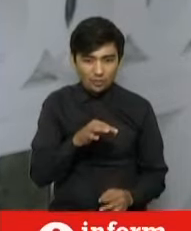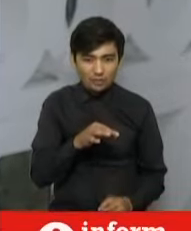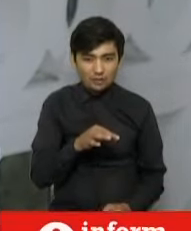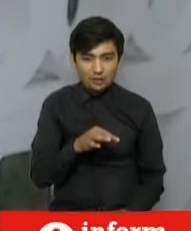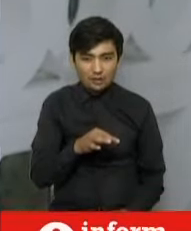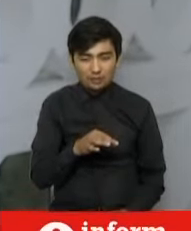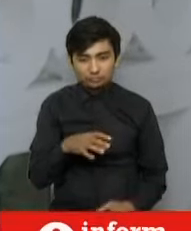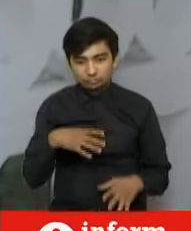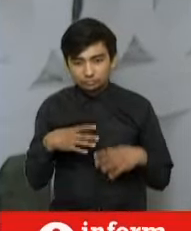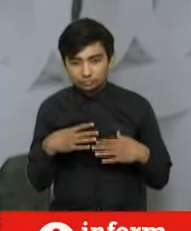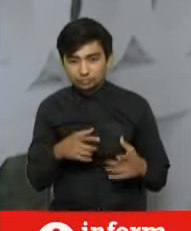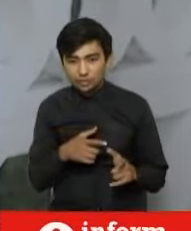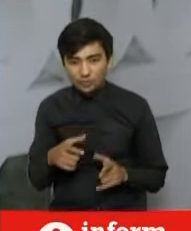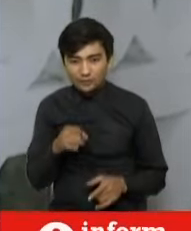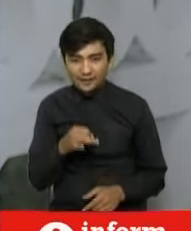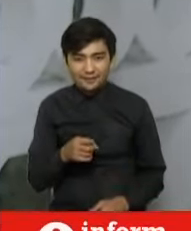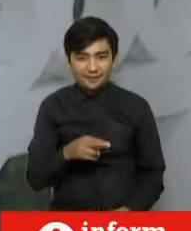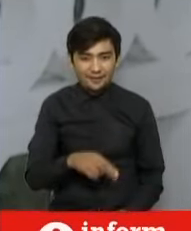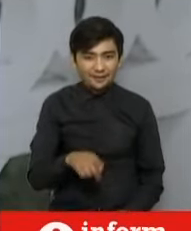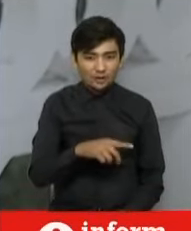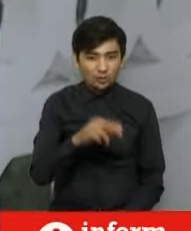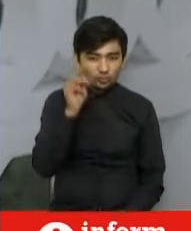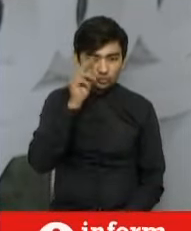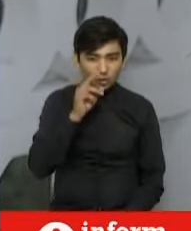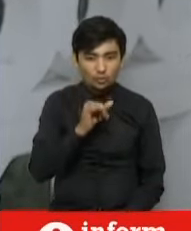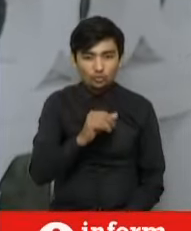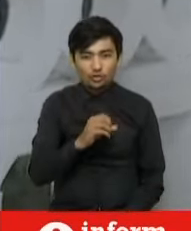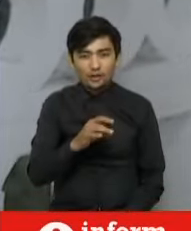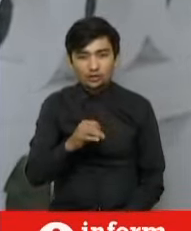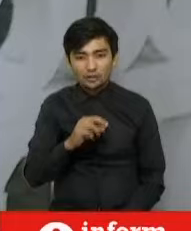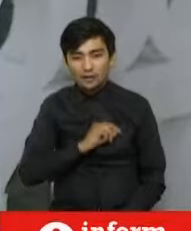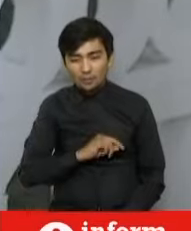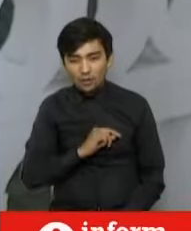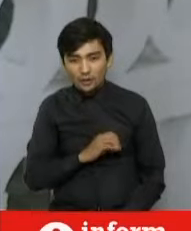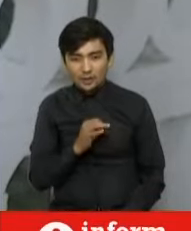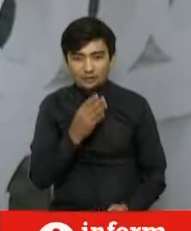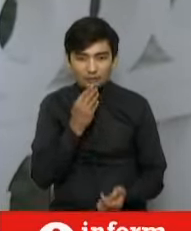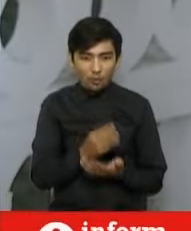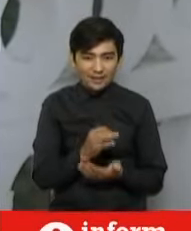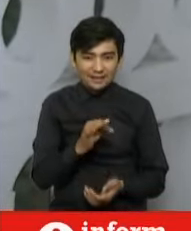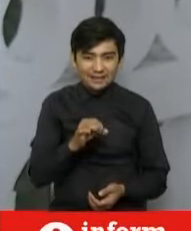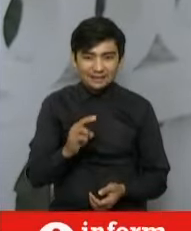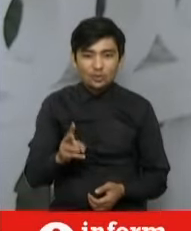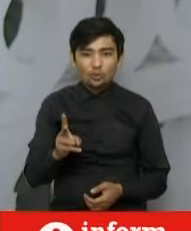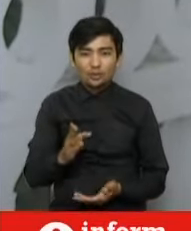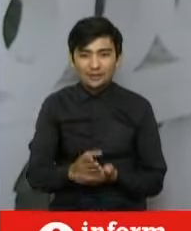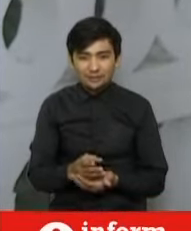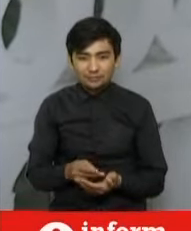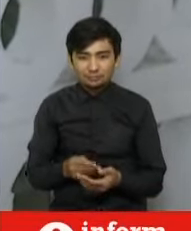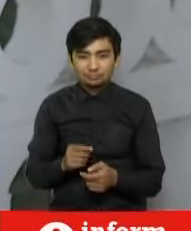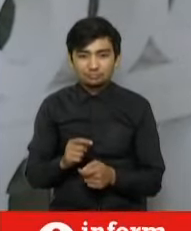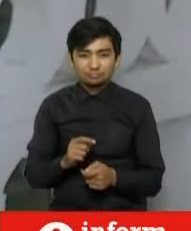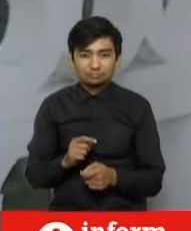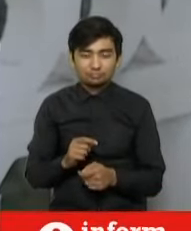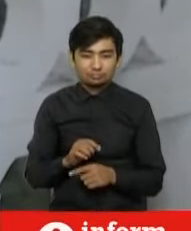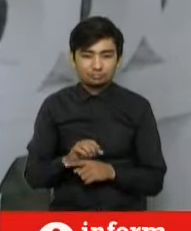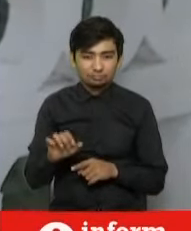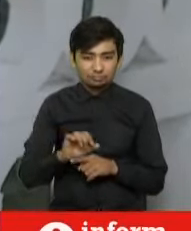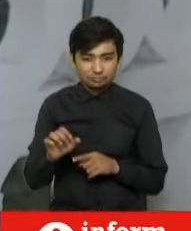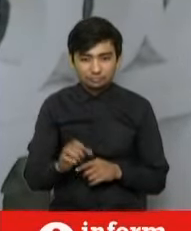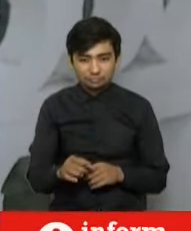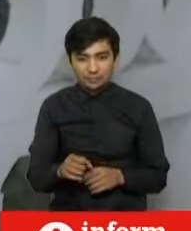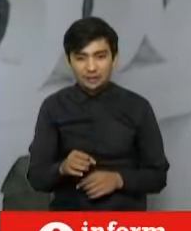по профессиональной подготовке для того, чтобы они здесь в учреждении работали, выплачивали свои иски, которые у них по приговору, а также после